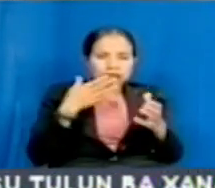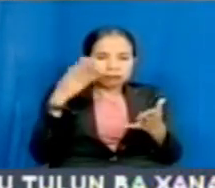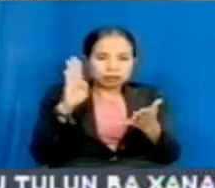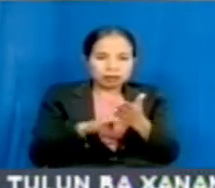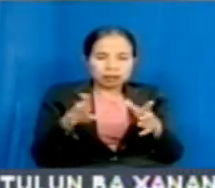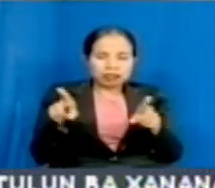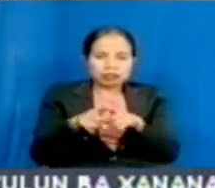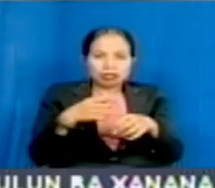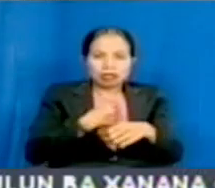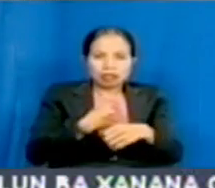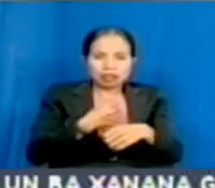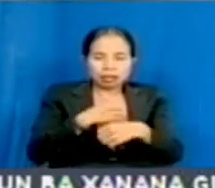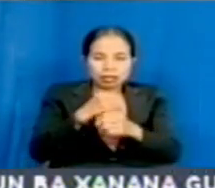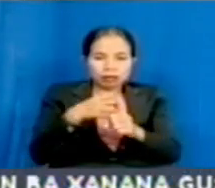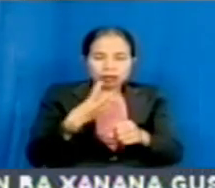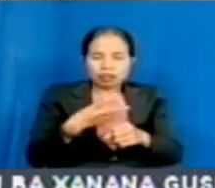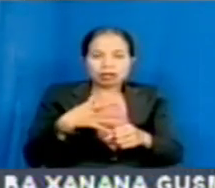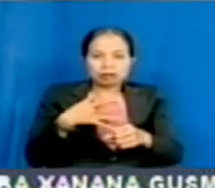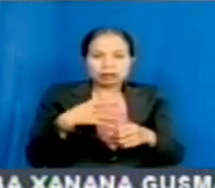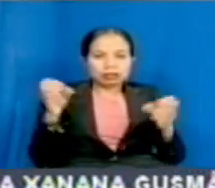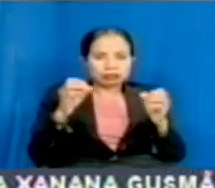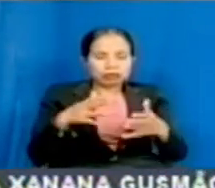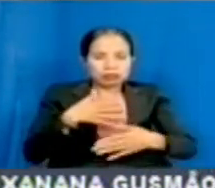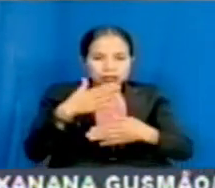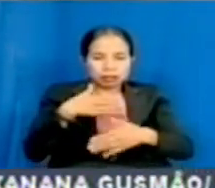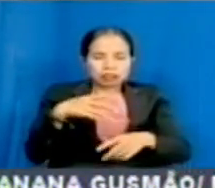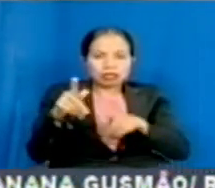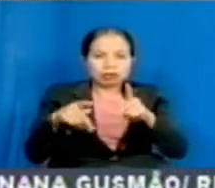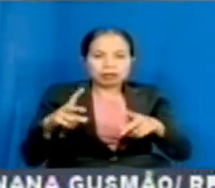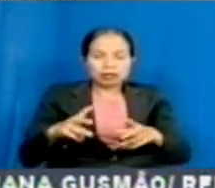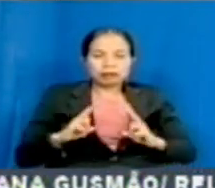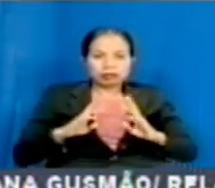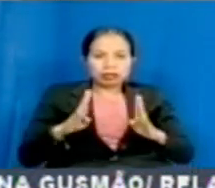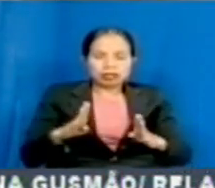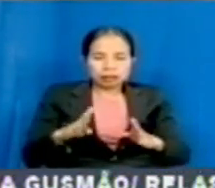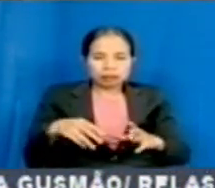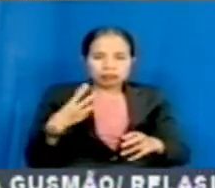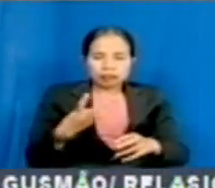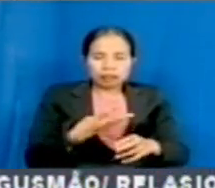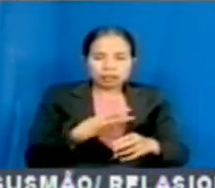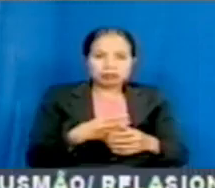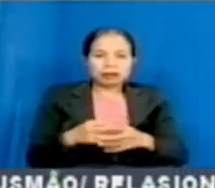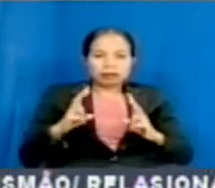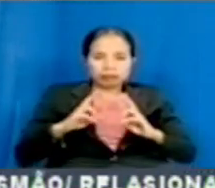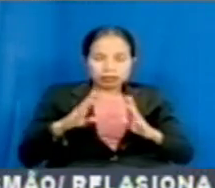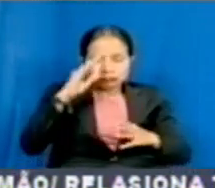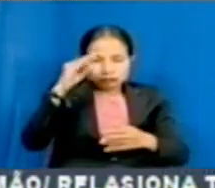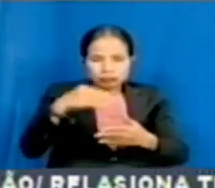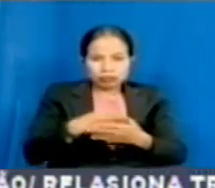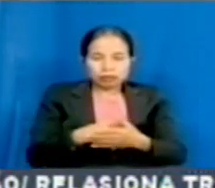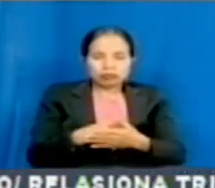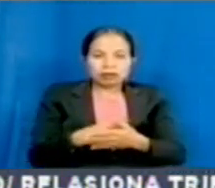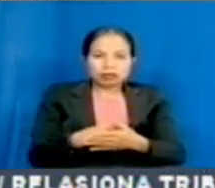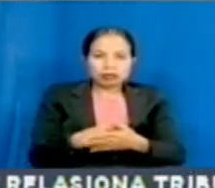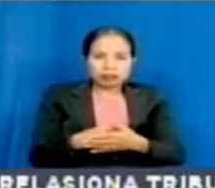hanesa halo ami ne sinti la contente ne be maka ami sira ne be ema resistência ne wa ami ne be maka salorico asua ne wa ami ne